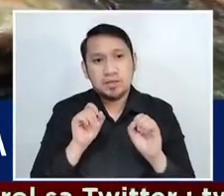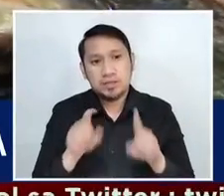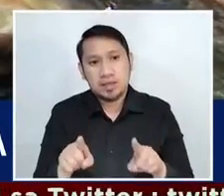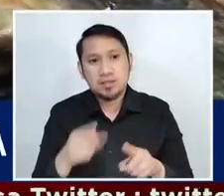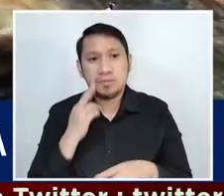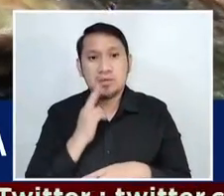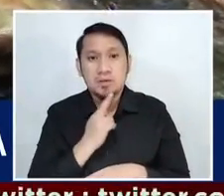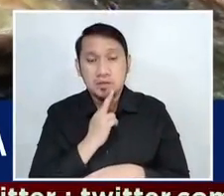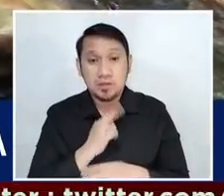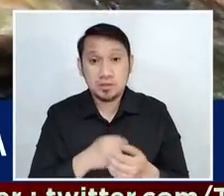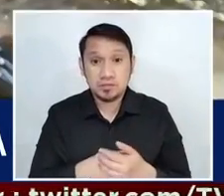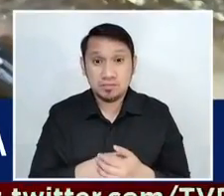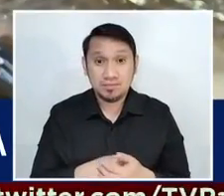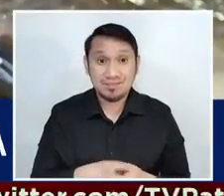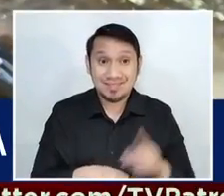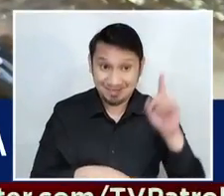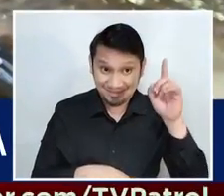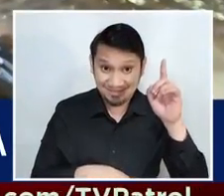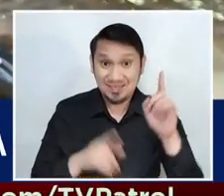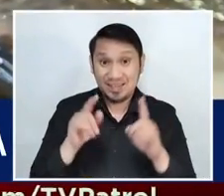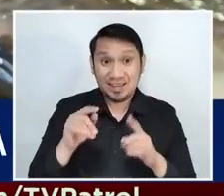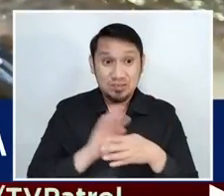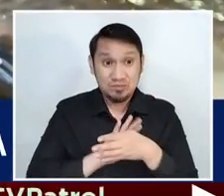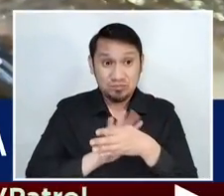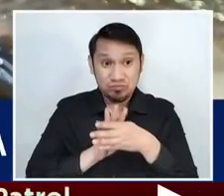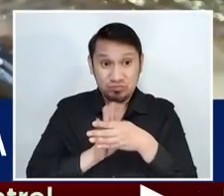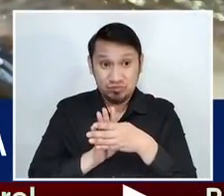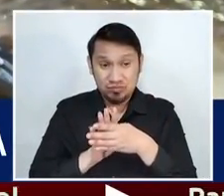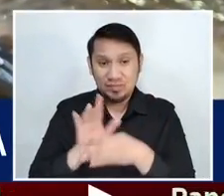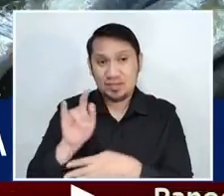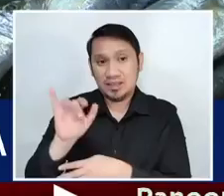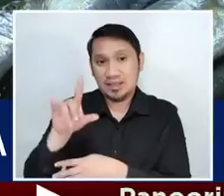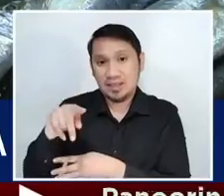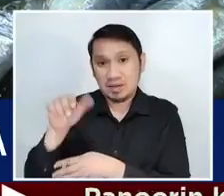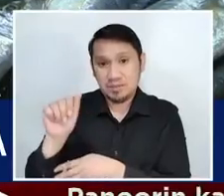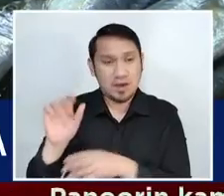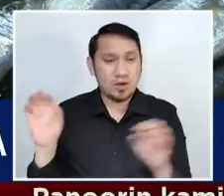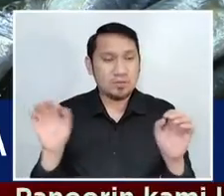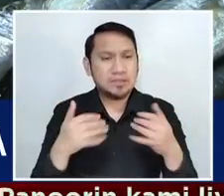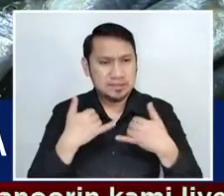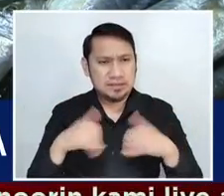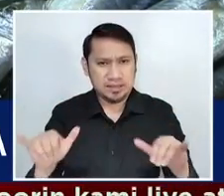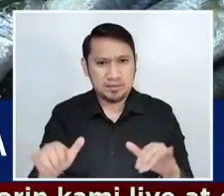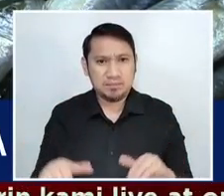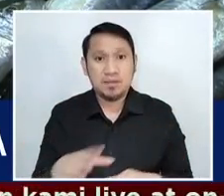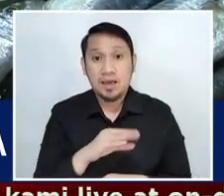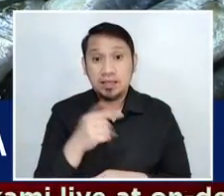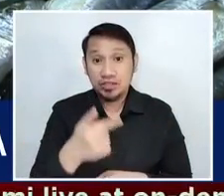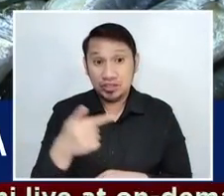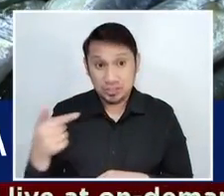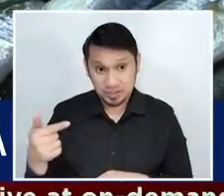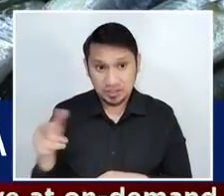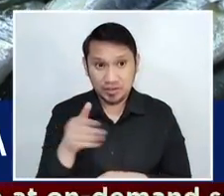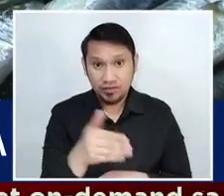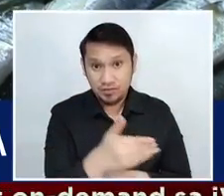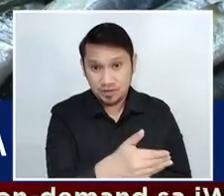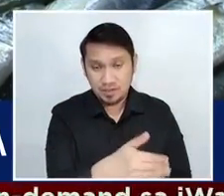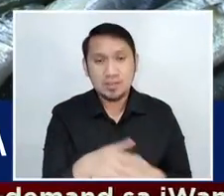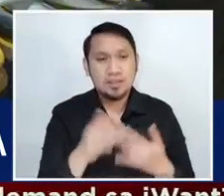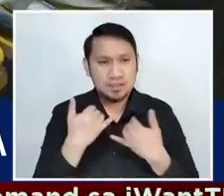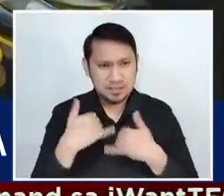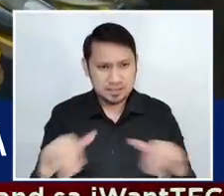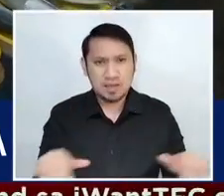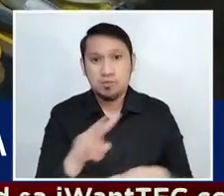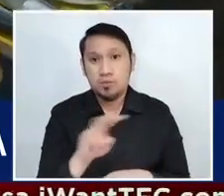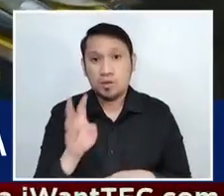namang paggalaw sa presyo ng tilapia na nasa 120 pesos per kilo, maging ang galunggong na 240 pesos ang kada